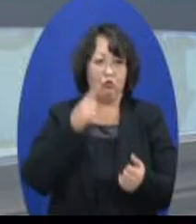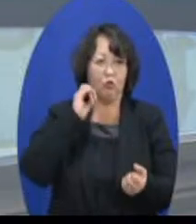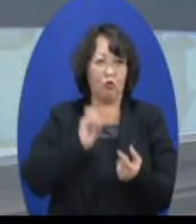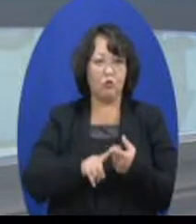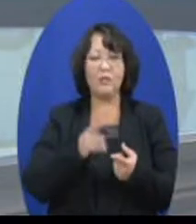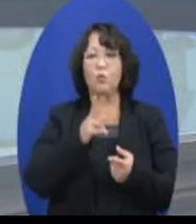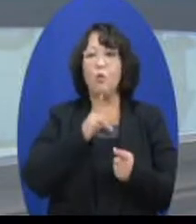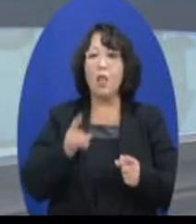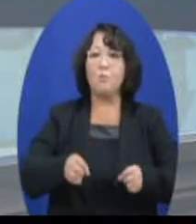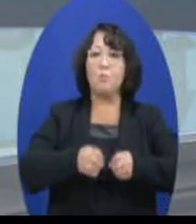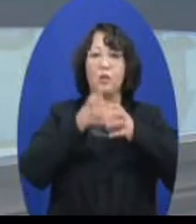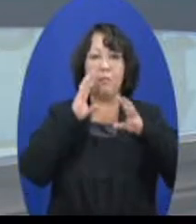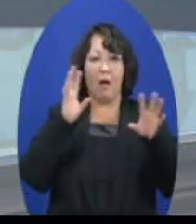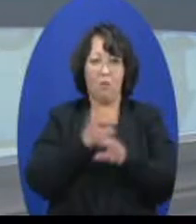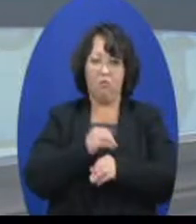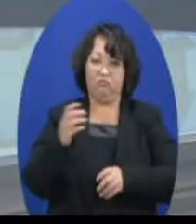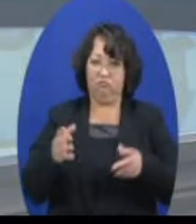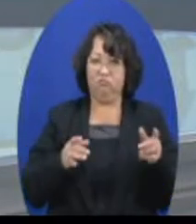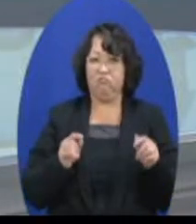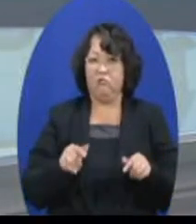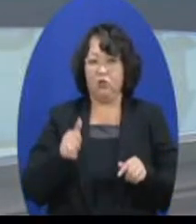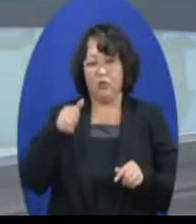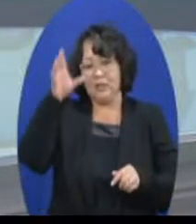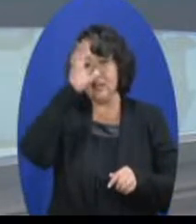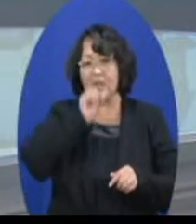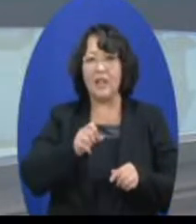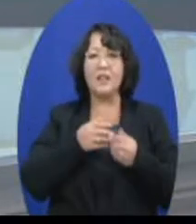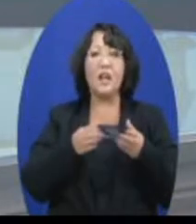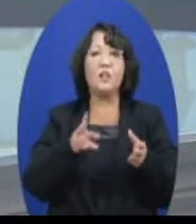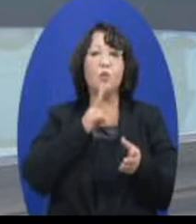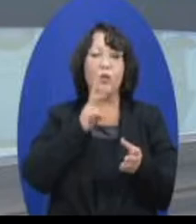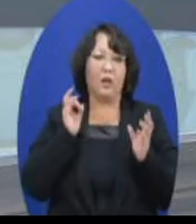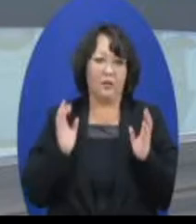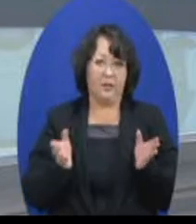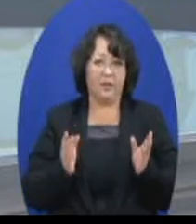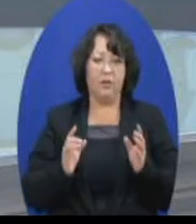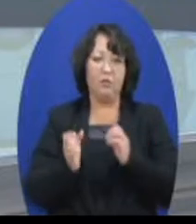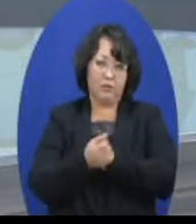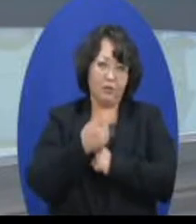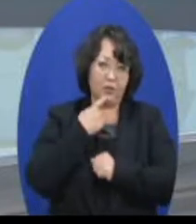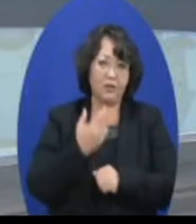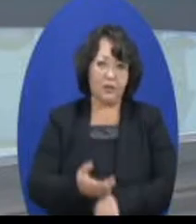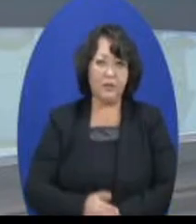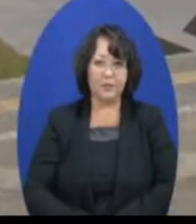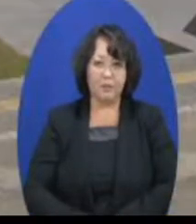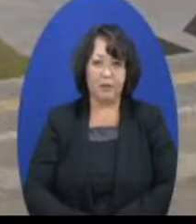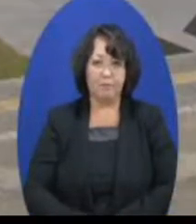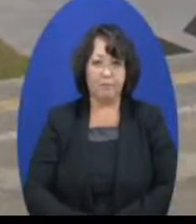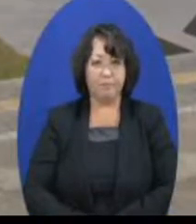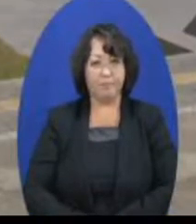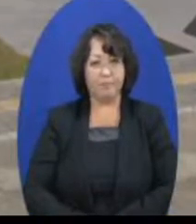цэцэрлэг түрээлэн байгуулсныг Монгол Улсын ерөнхий сайд хүрэлцэх нээлтэнд оролцох үеэрээ онцоллоо.